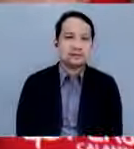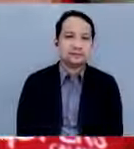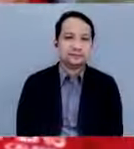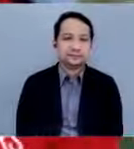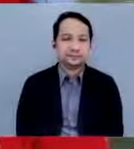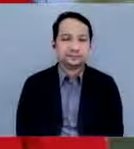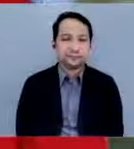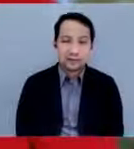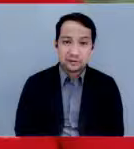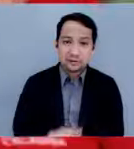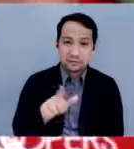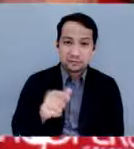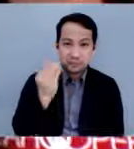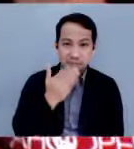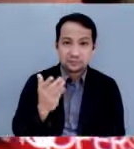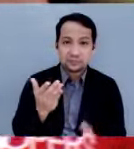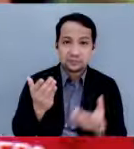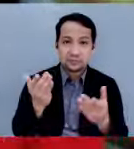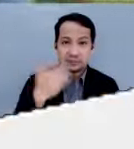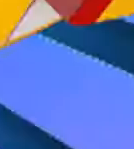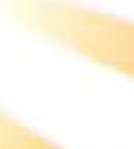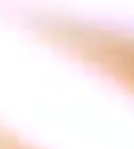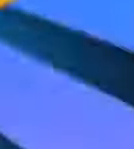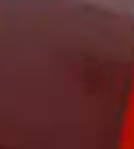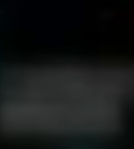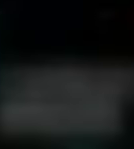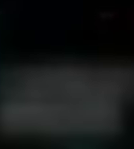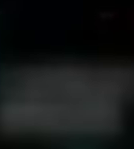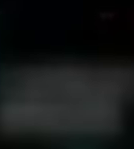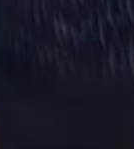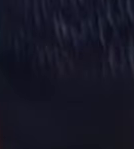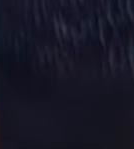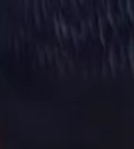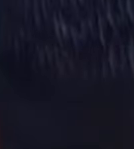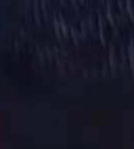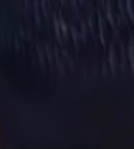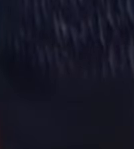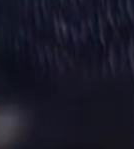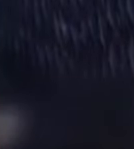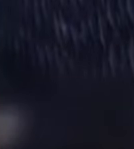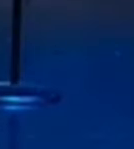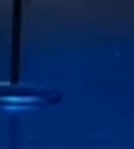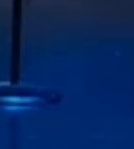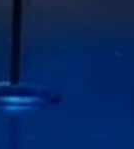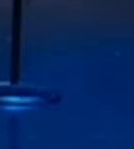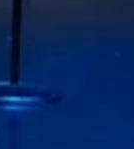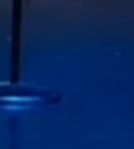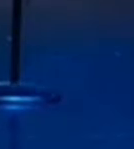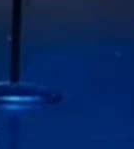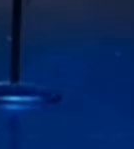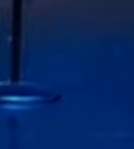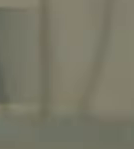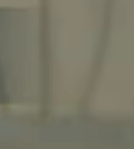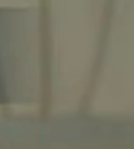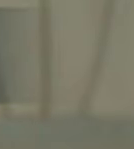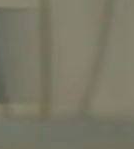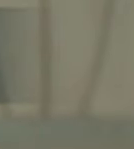At syempre po, hindi mawawala ang tawanan this hump day. Wacky Wednesday ulit tayo mamaya. Kasama naman po si Kuya Alex